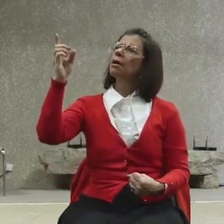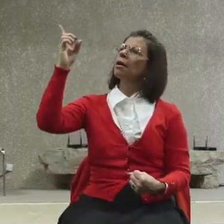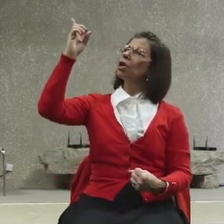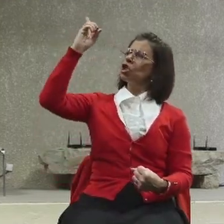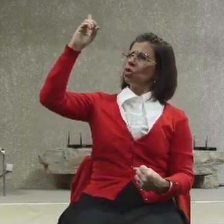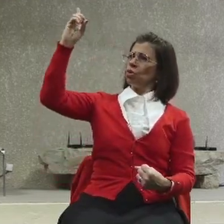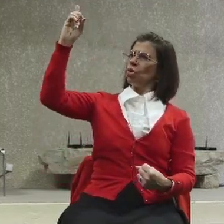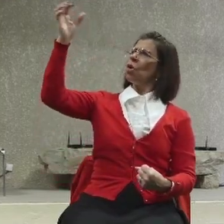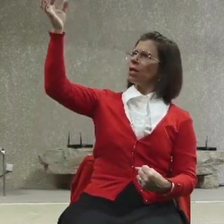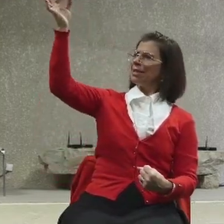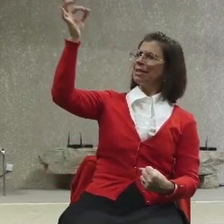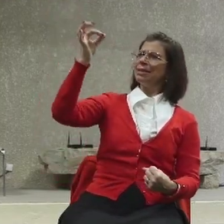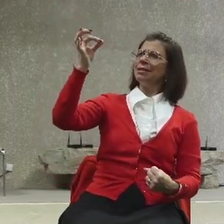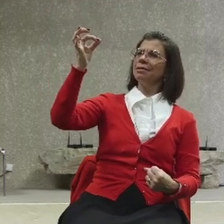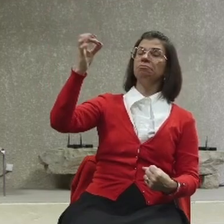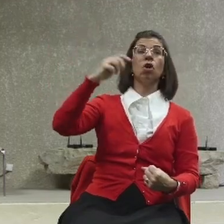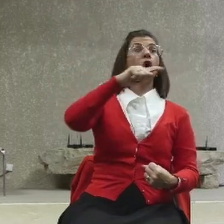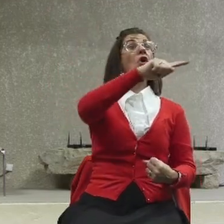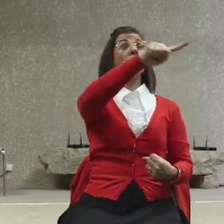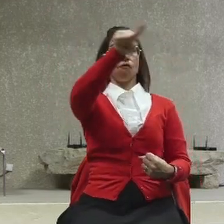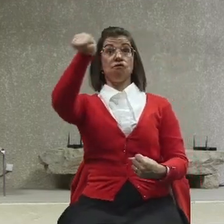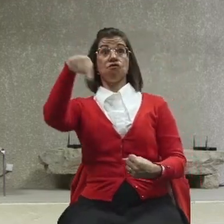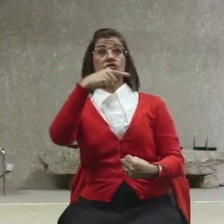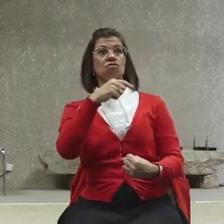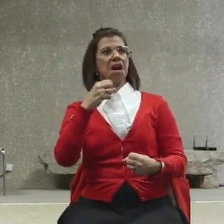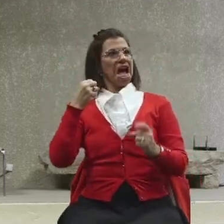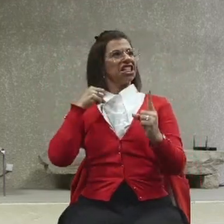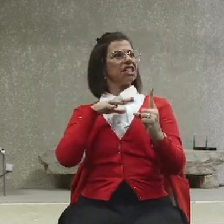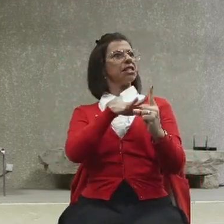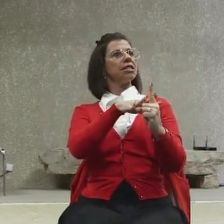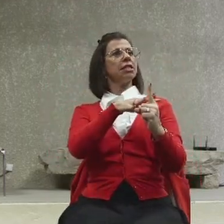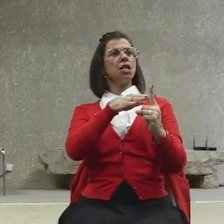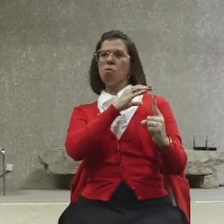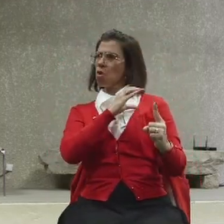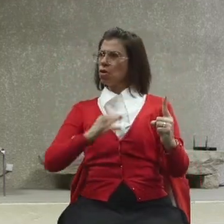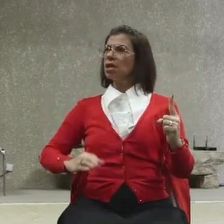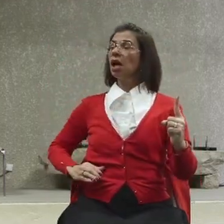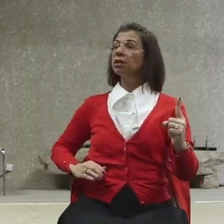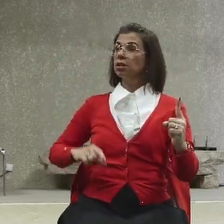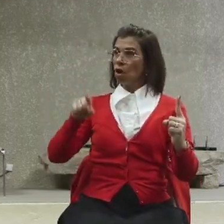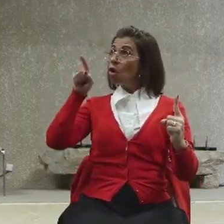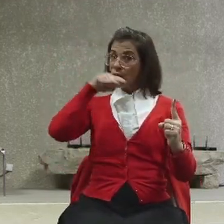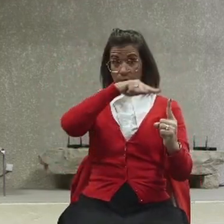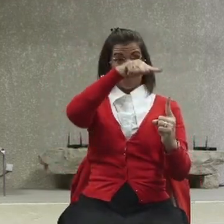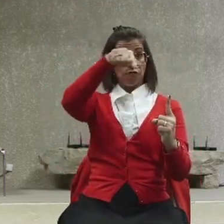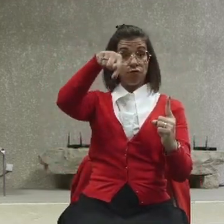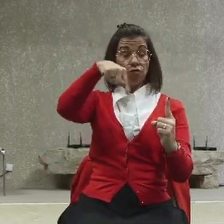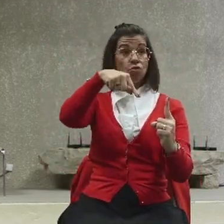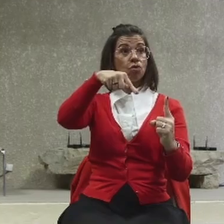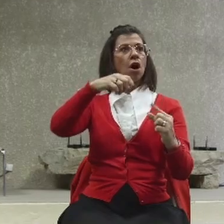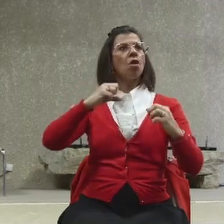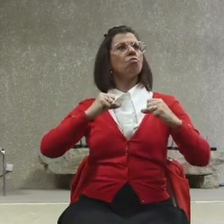est crucifié pour moi, comme je le suis pour le monde. »